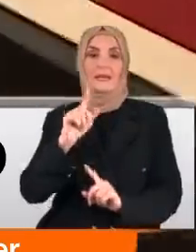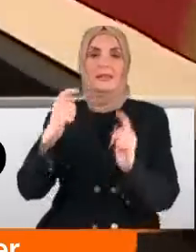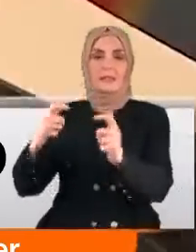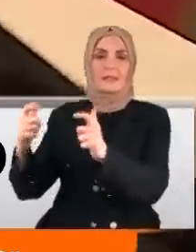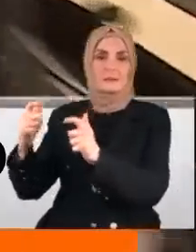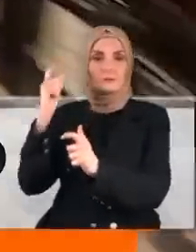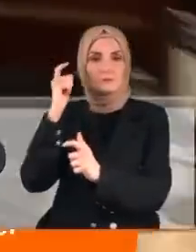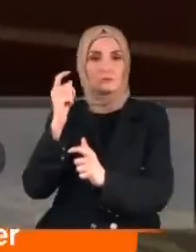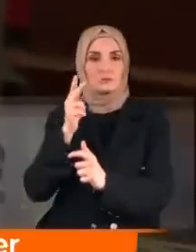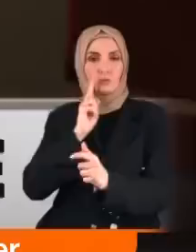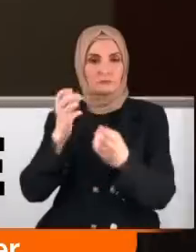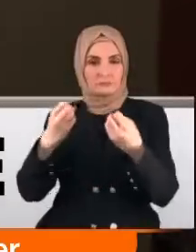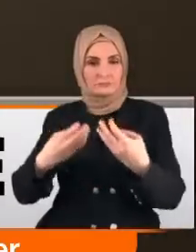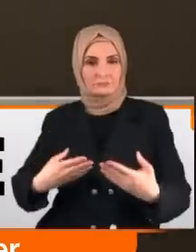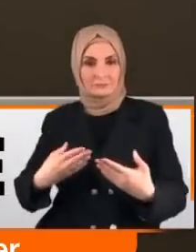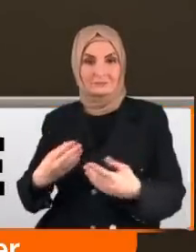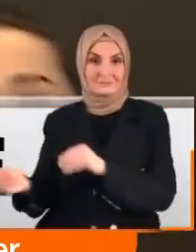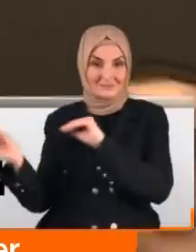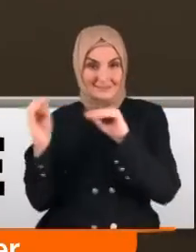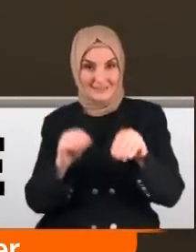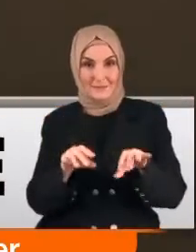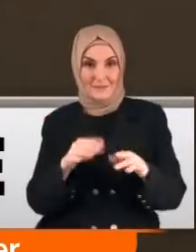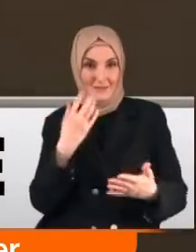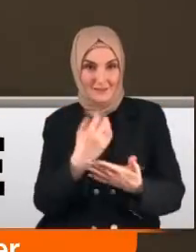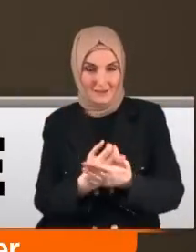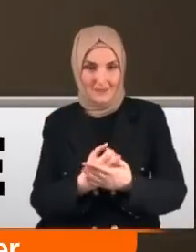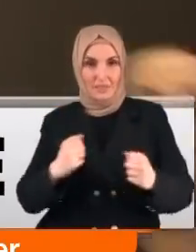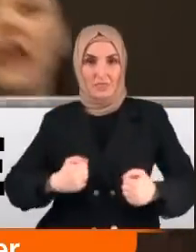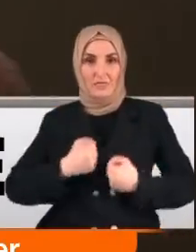gördüğünüz bu dev ekrana yansıtılacak. Bu alanda bulunan,